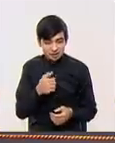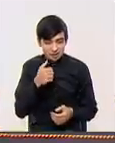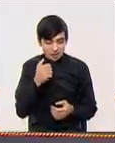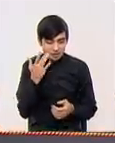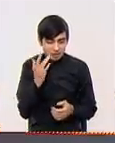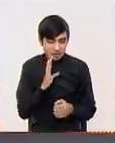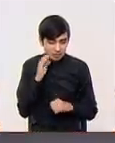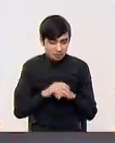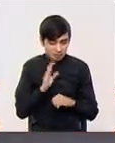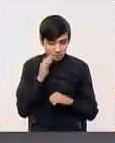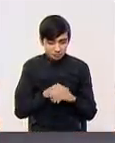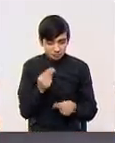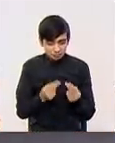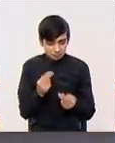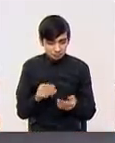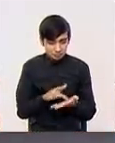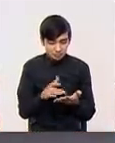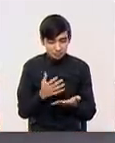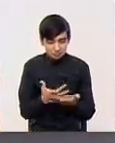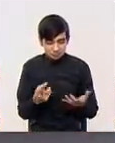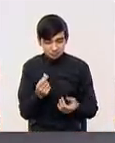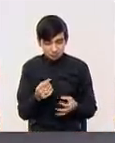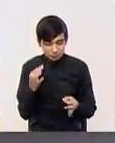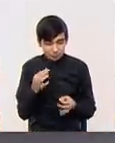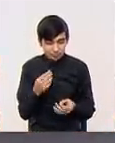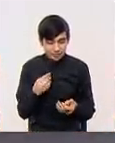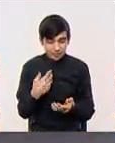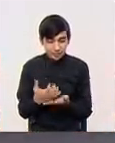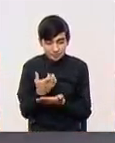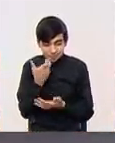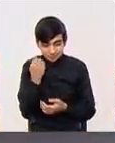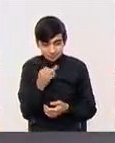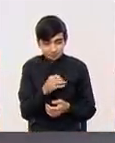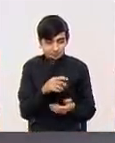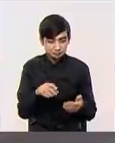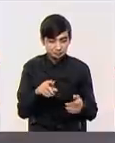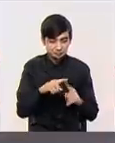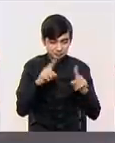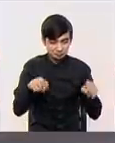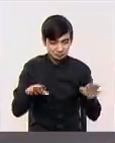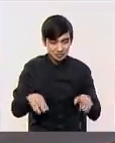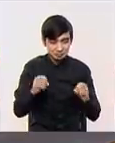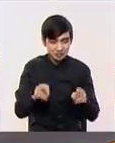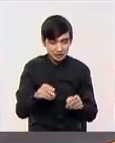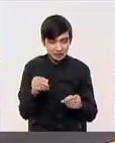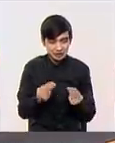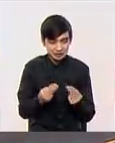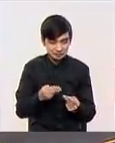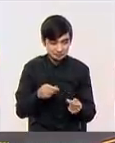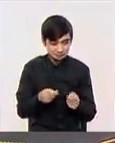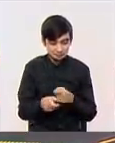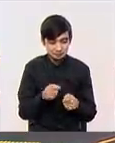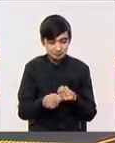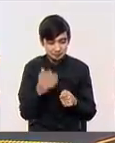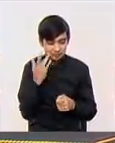ойын автоматтарына телміріп, үй көрмей, тапқан терминалдағы құмарын басуға тәрк ететін көптеген ойын құмар азаматтардың отбасында